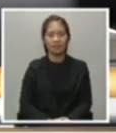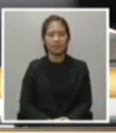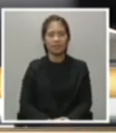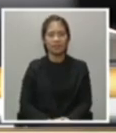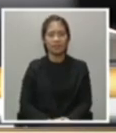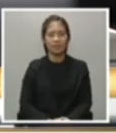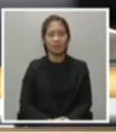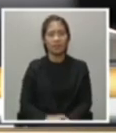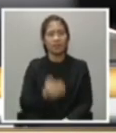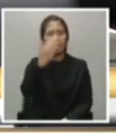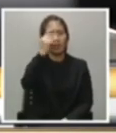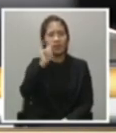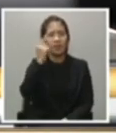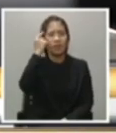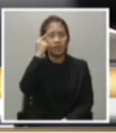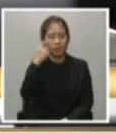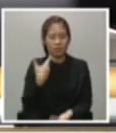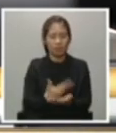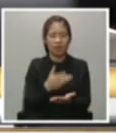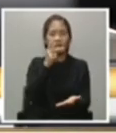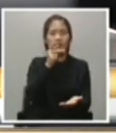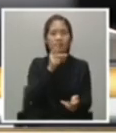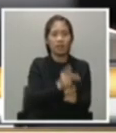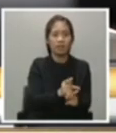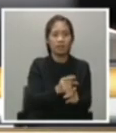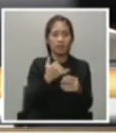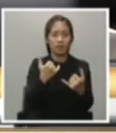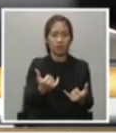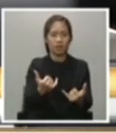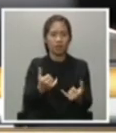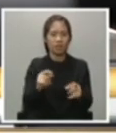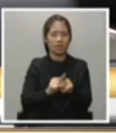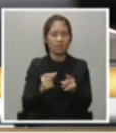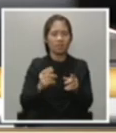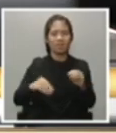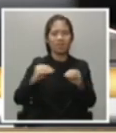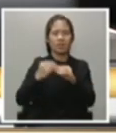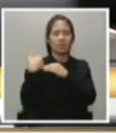จะมาเก็บตอนนี้มาเพิ่มภาระให้ผู้ประกอบการทำไมคะ